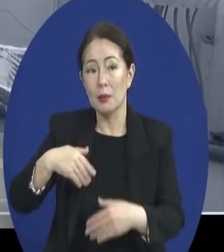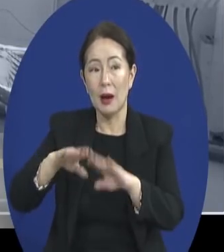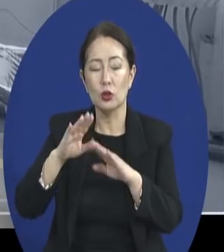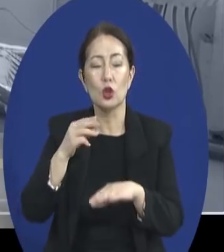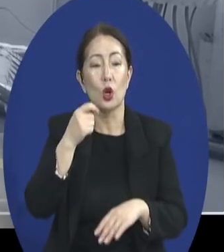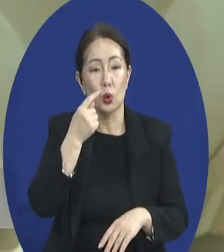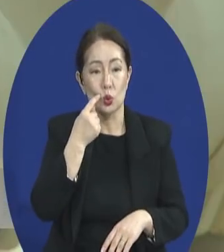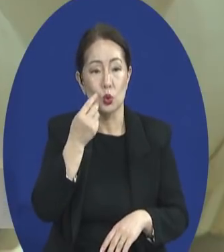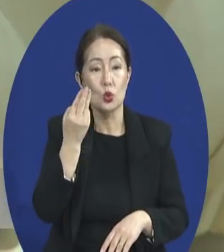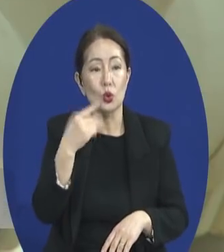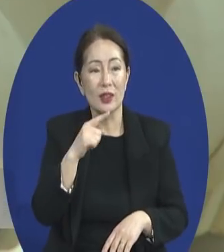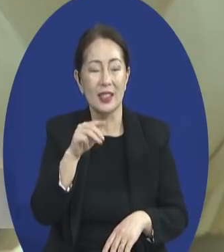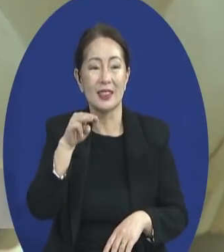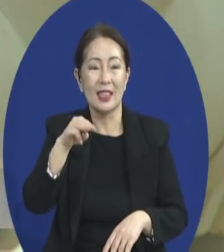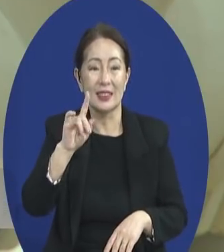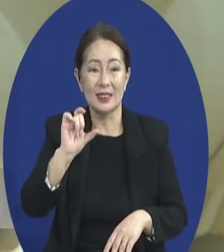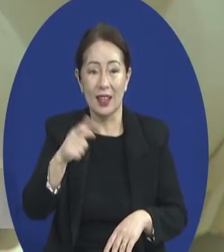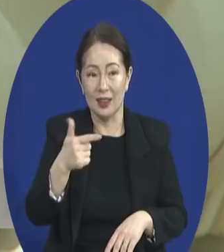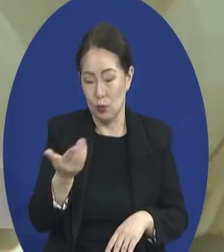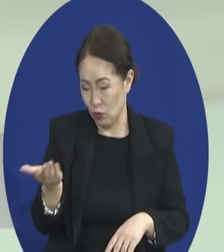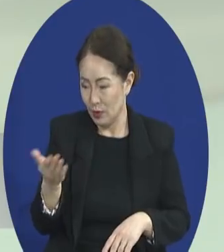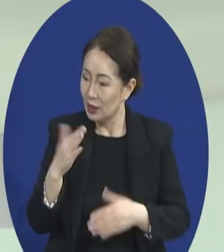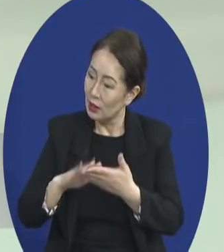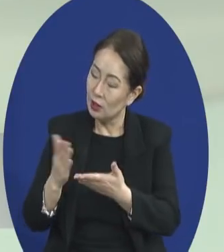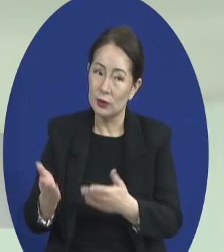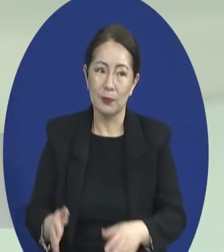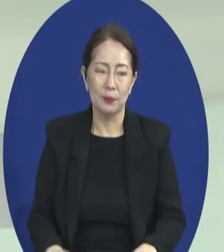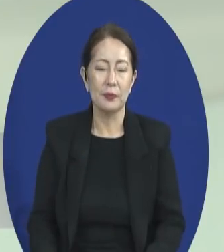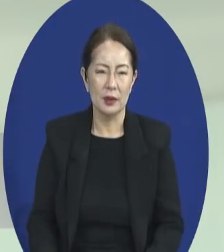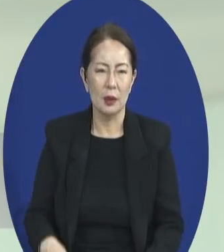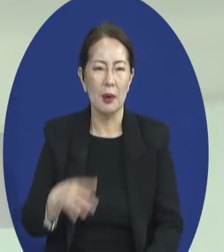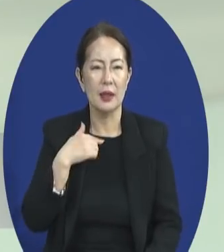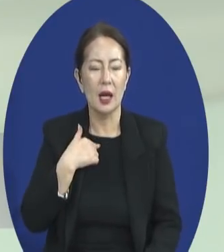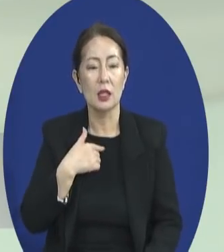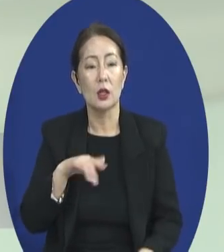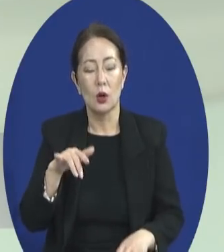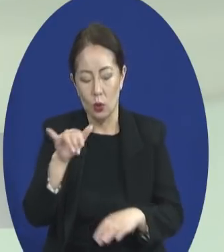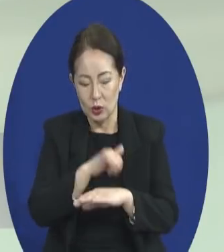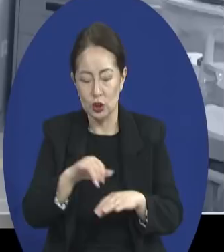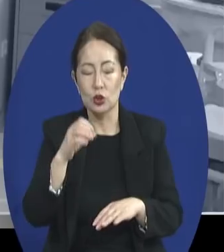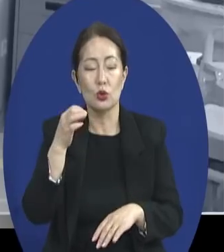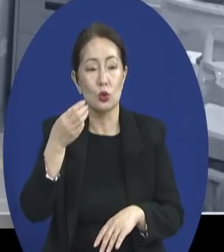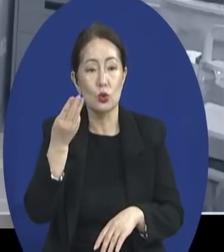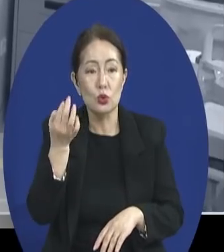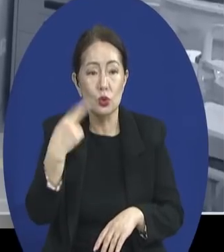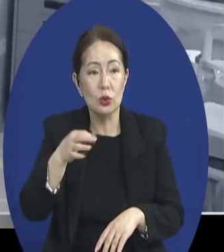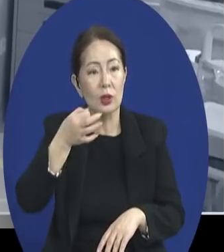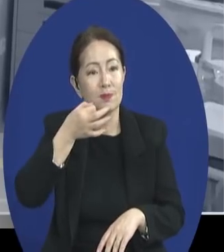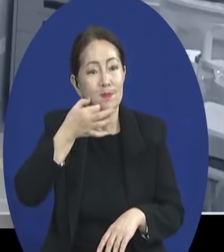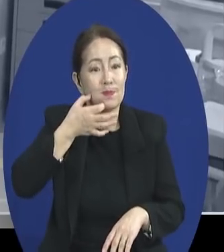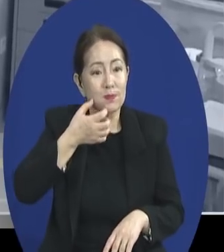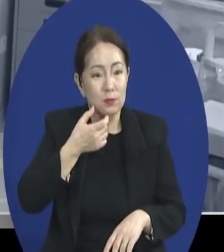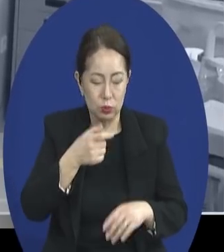тасаг харагдаж байна. Та танилцуулаач. Шүд цорх хүчний тархалт ер нь 99%. Ер нь